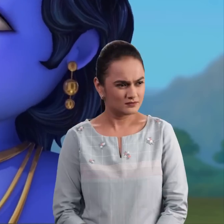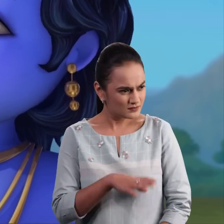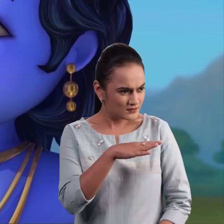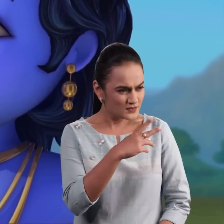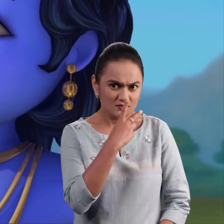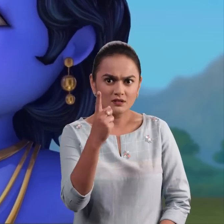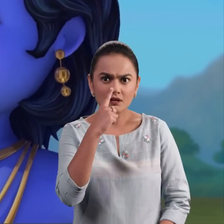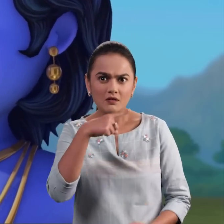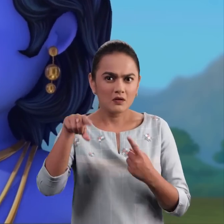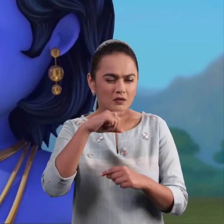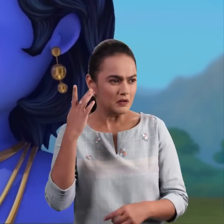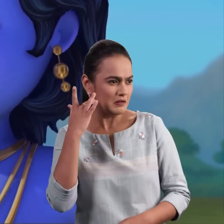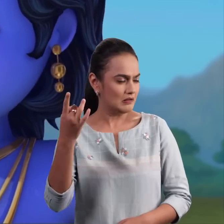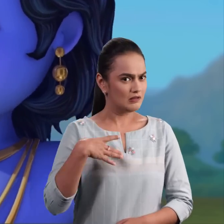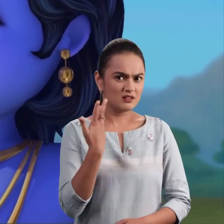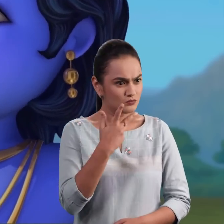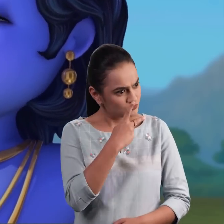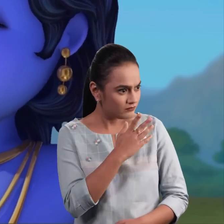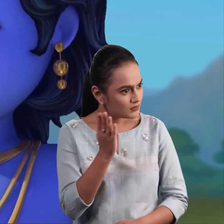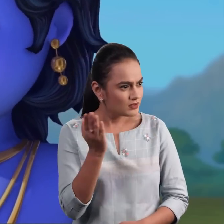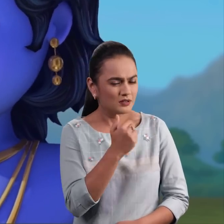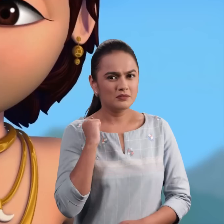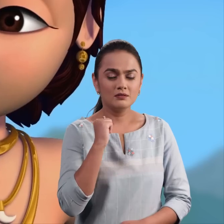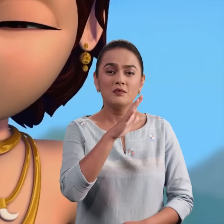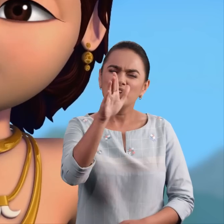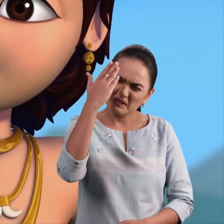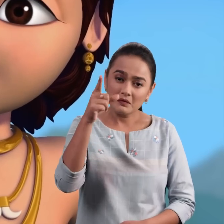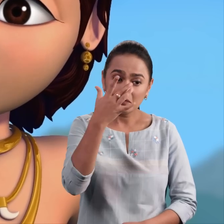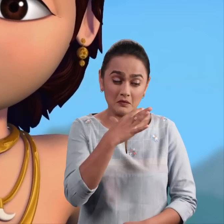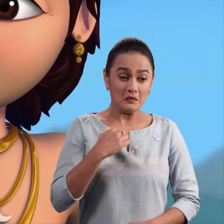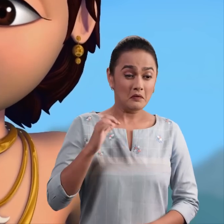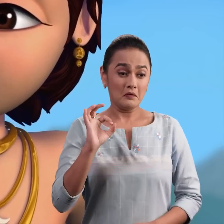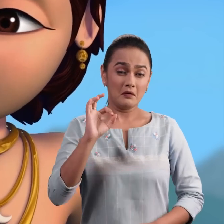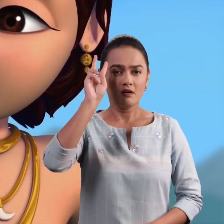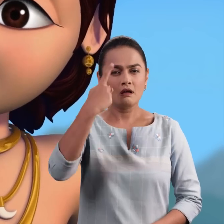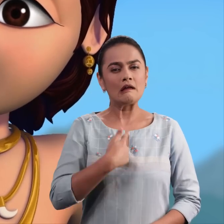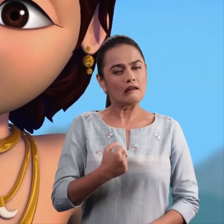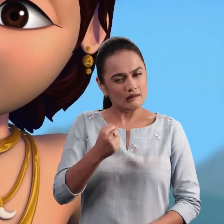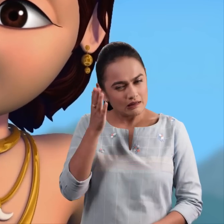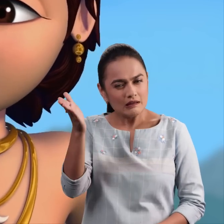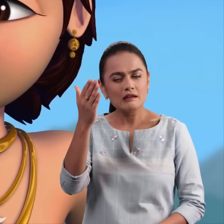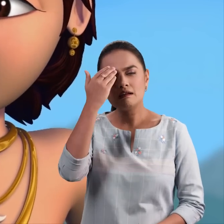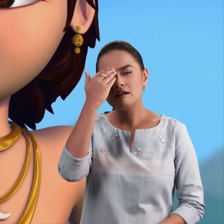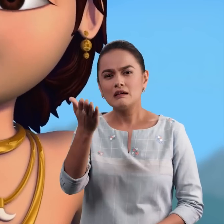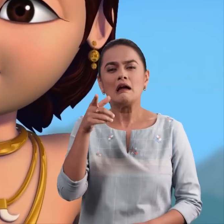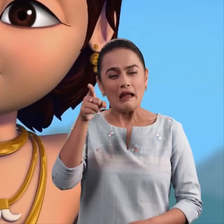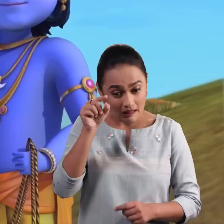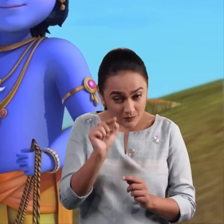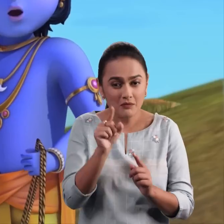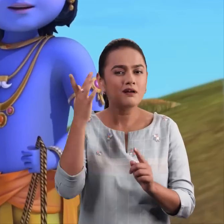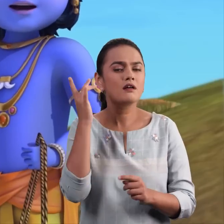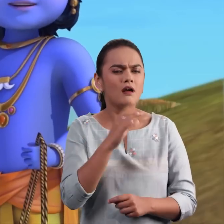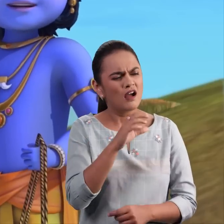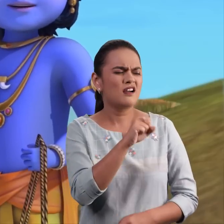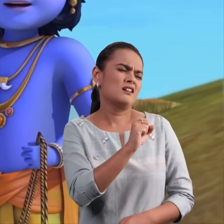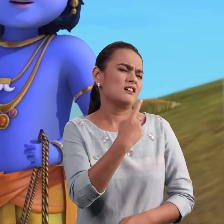तुमने देखा ये लड़कियाँ मुझे किस प्रकार अनदेखा कर रही हैं बलराम? तुम्हारे सुंदर रूप के चकाचौंध में अंधी है मेरे भाई, तभी अनदेखा कर रही हैं।